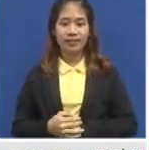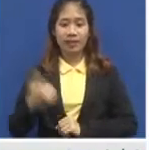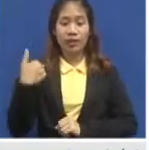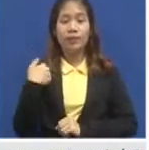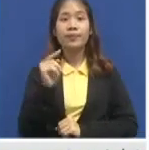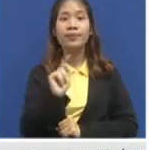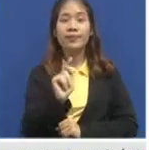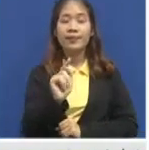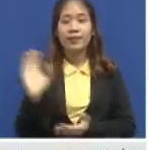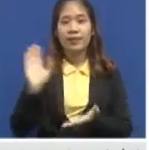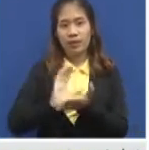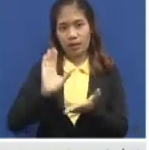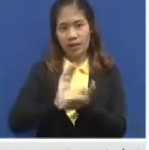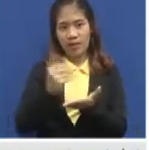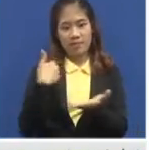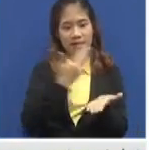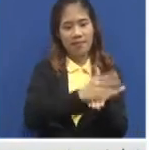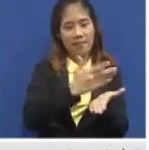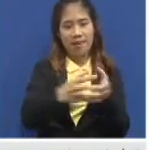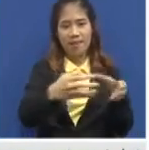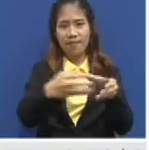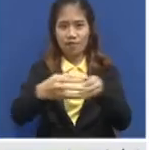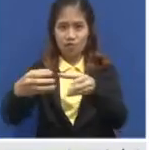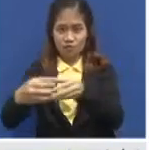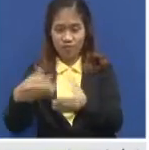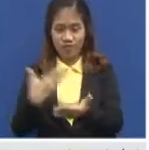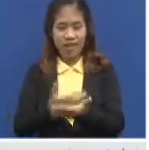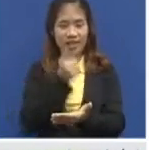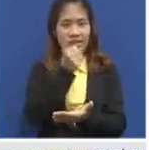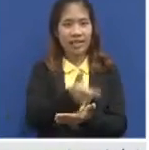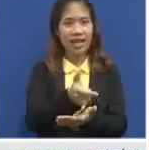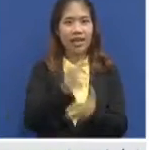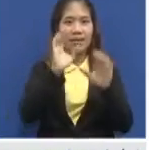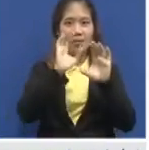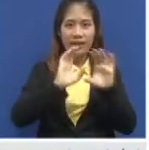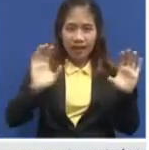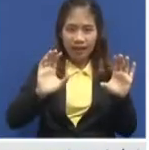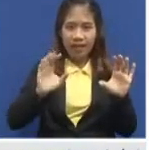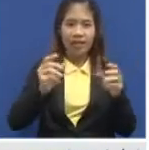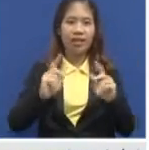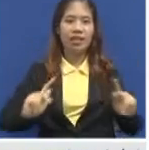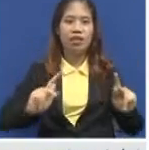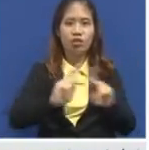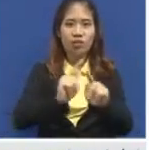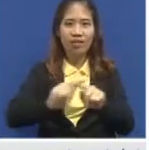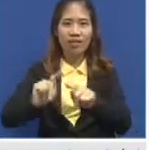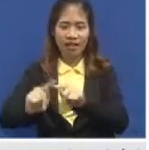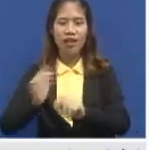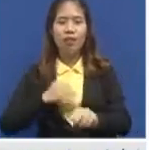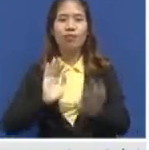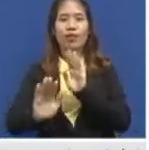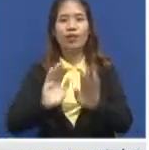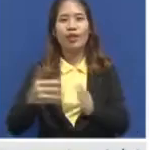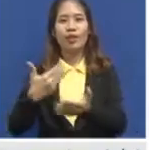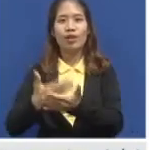ไรล่ะงบมามีการจำแนกตามกลุ่มงบมาจ่ายบุคคลภาครัฐงบจ่ายกระทรวงจ่ายแรงงานตัวเลขเดี๋ยวเรามาเทียบกระทรวงการคลังดู